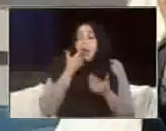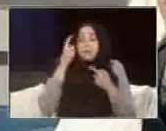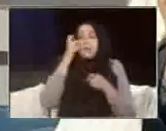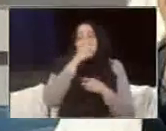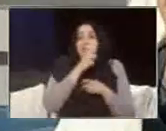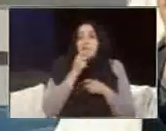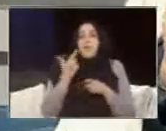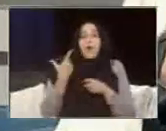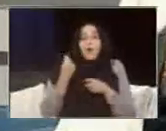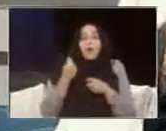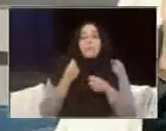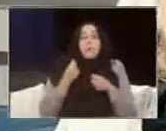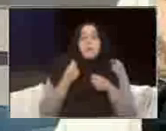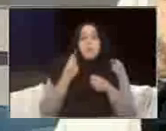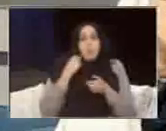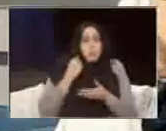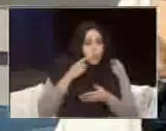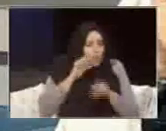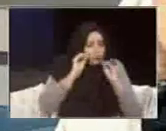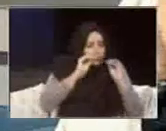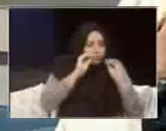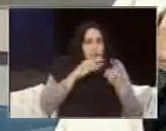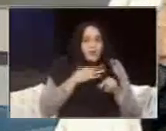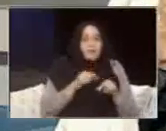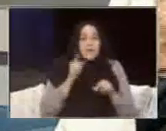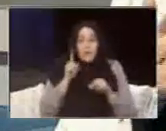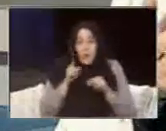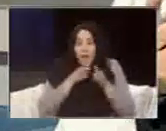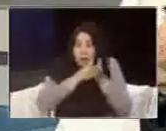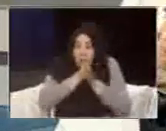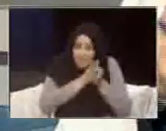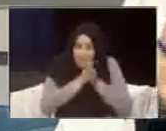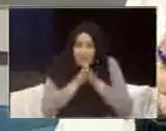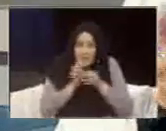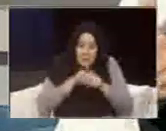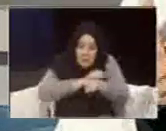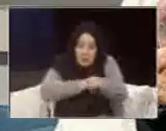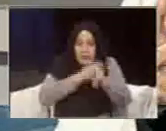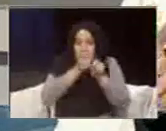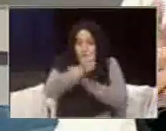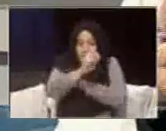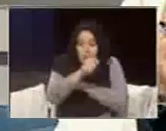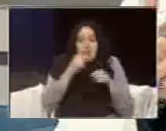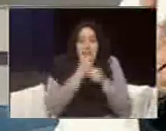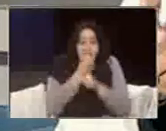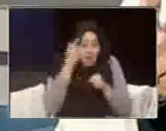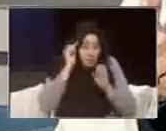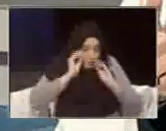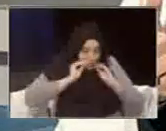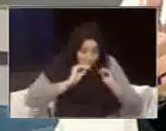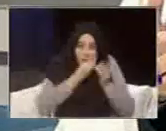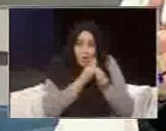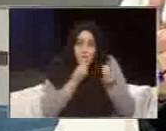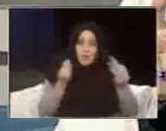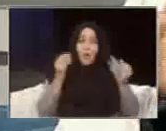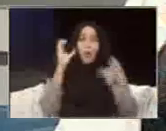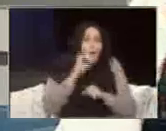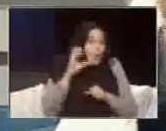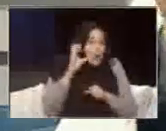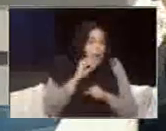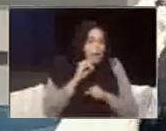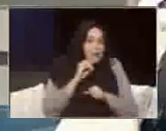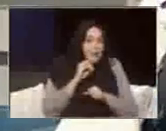بخير. أما أنت راك اجتهدتي باش تربي هؤلاء الصغار اليتامى.